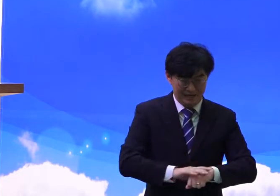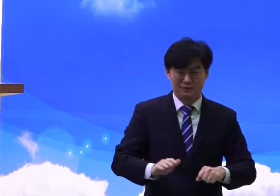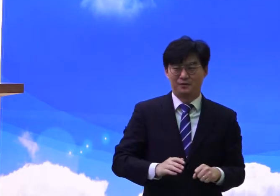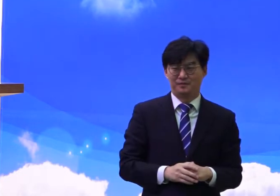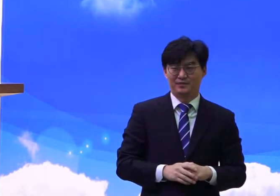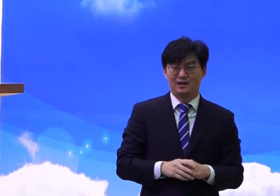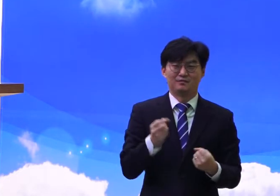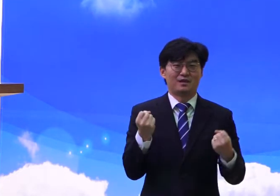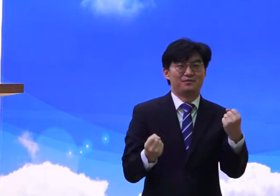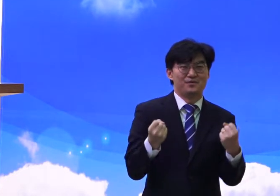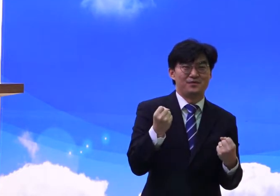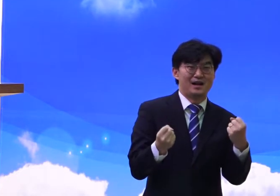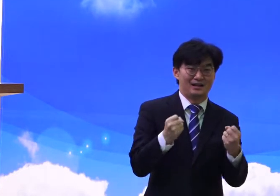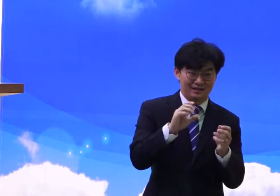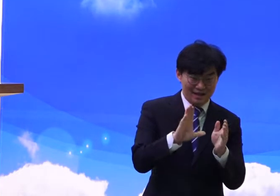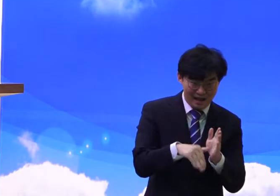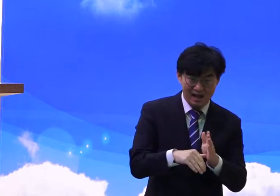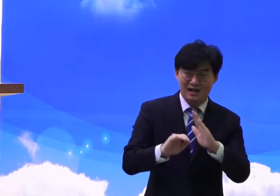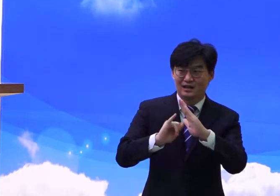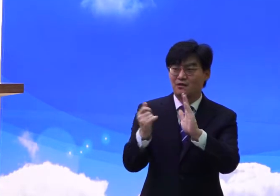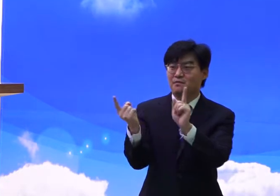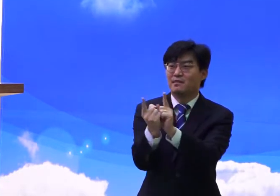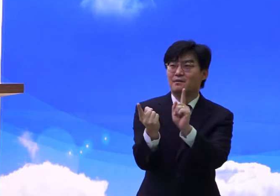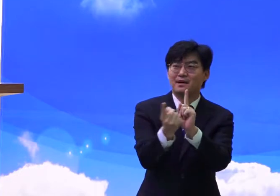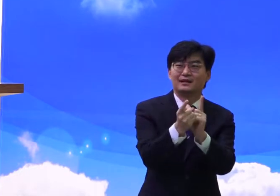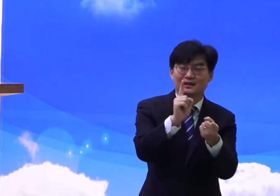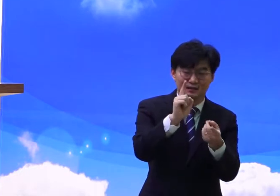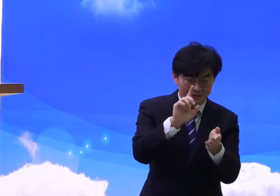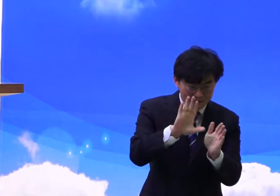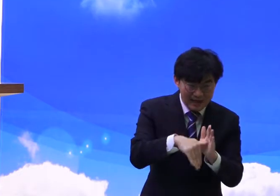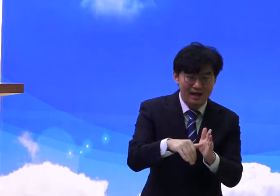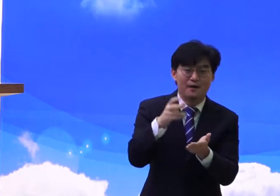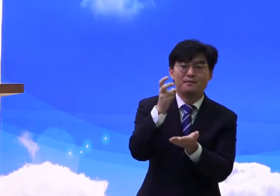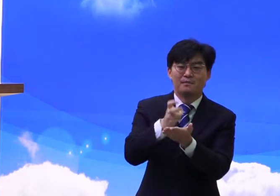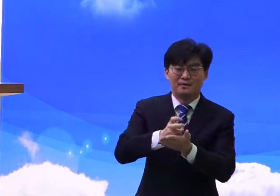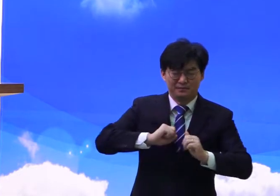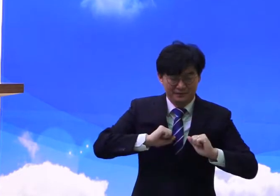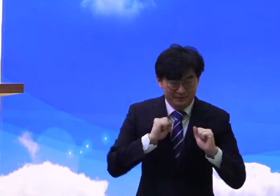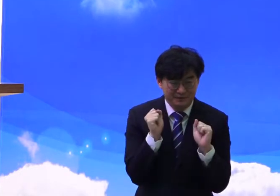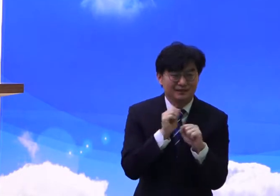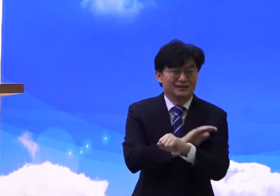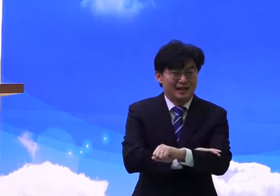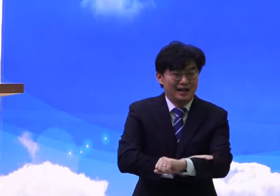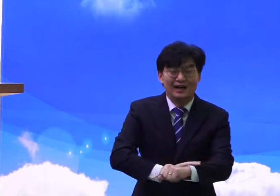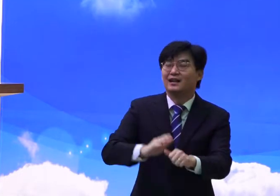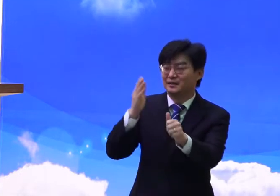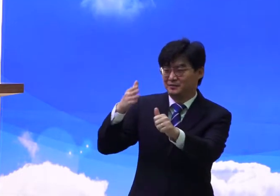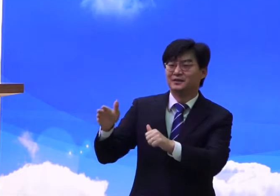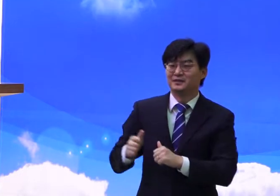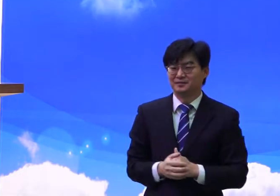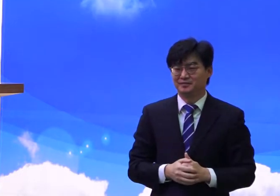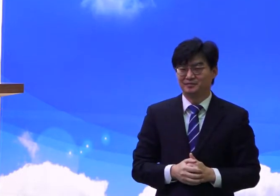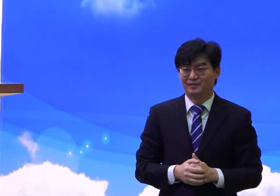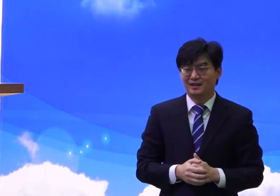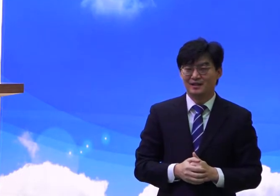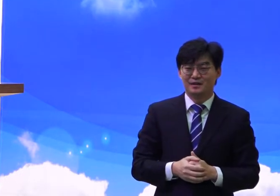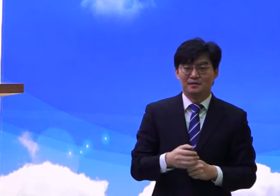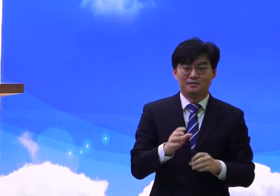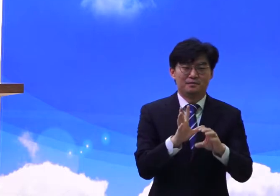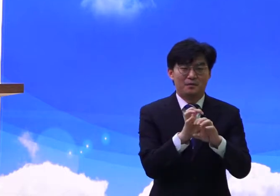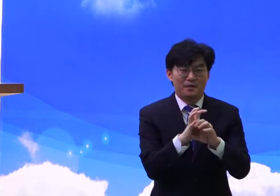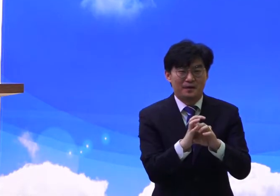잘 지켜주시고요. 또 다녀오신 후에도 건강을 잘 챙기시고 그렇게 보내시면 좋겠습니다. 그래서 주님 안에서